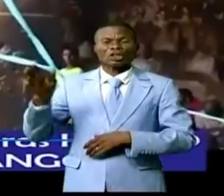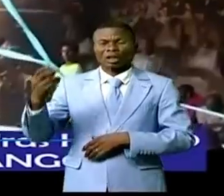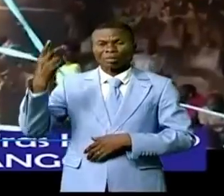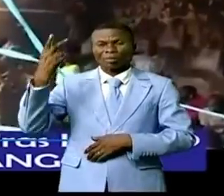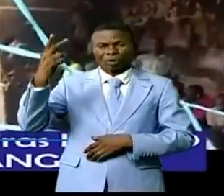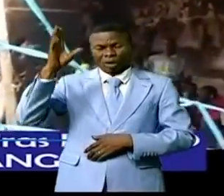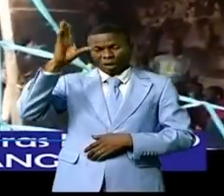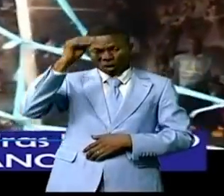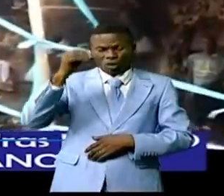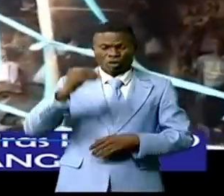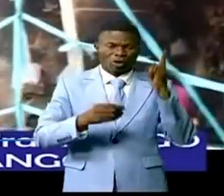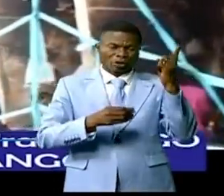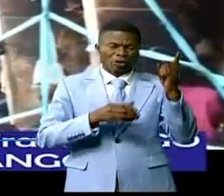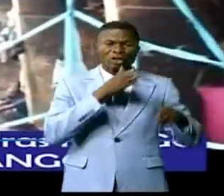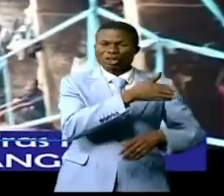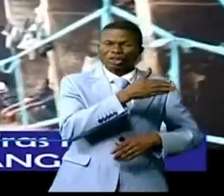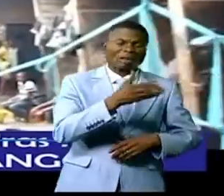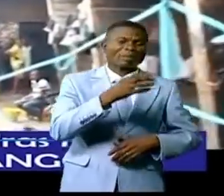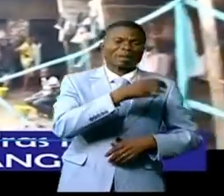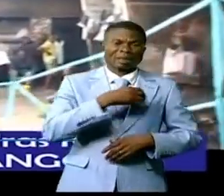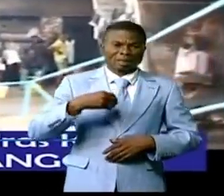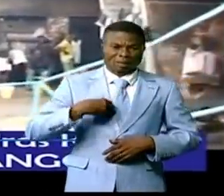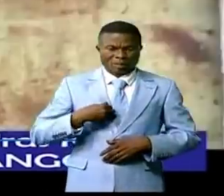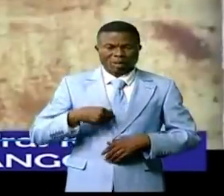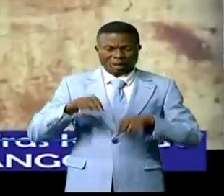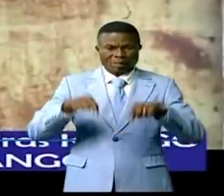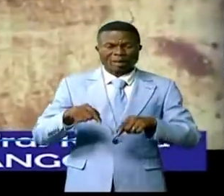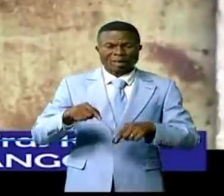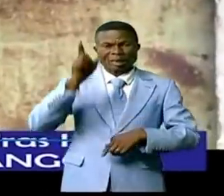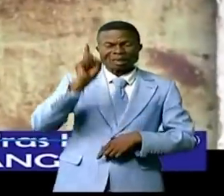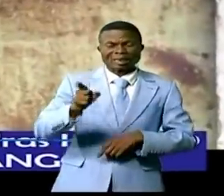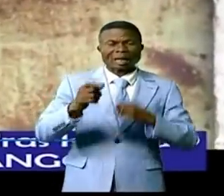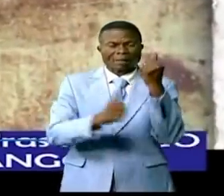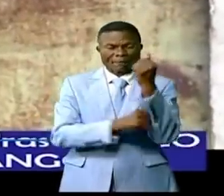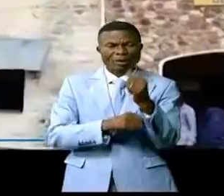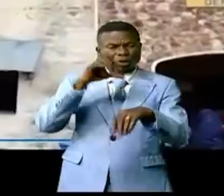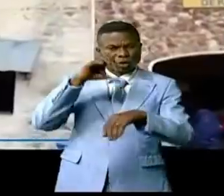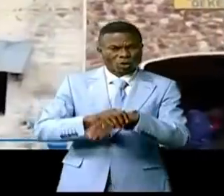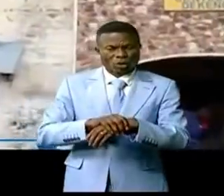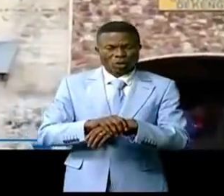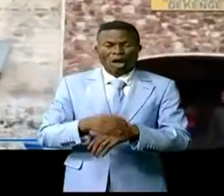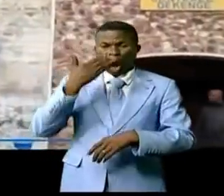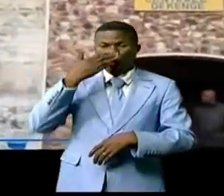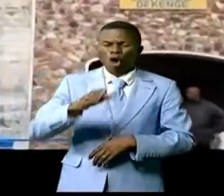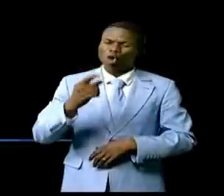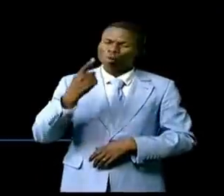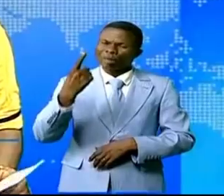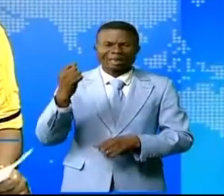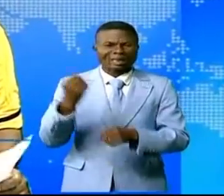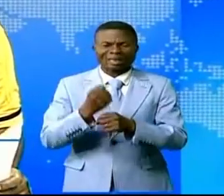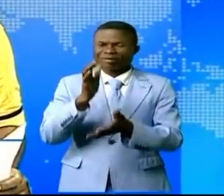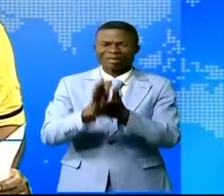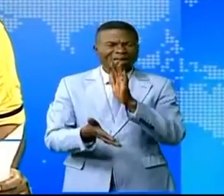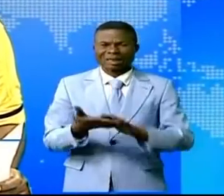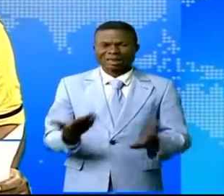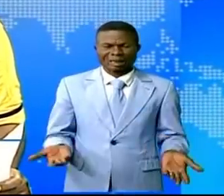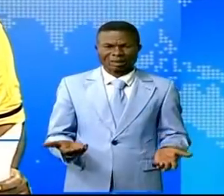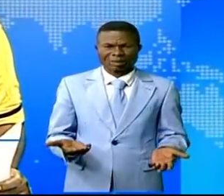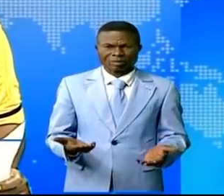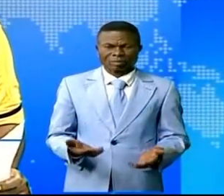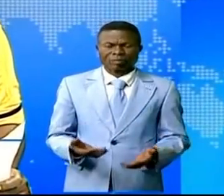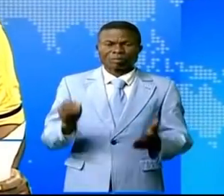les femmes, cette maison de détention regorge à ce jour plus de 100 personnes avec une infirmerie non opérationnelle. Une